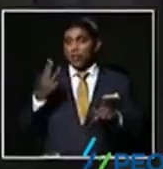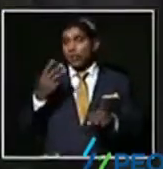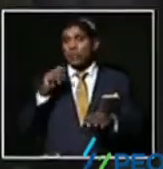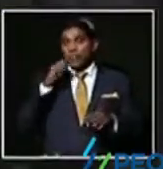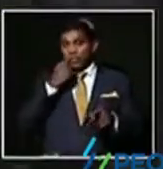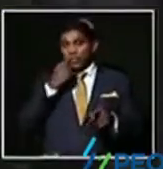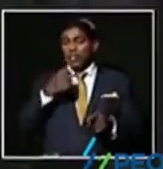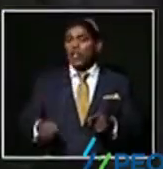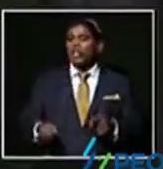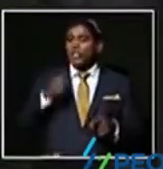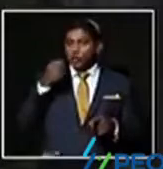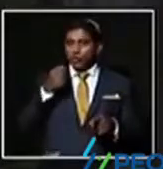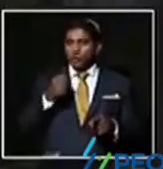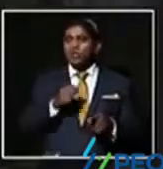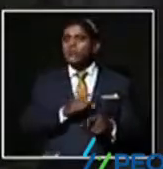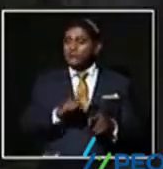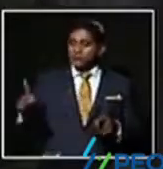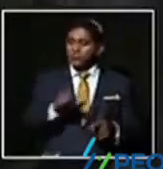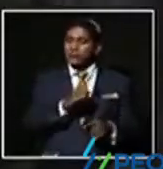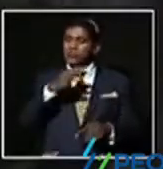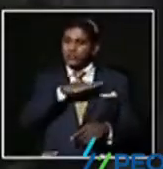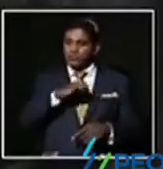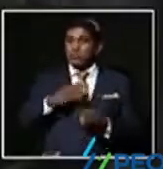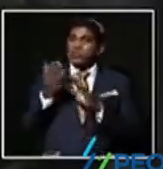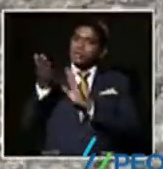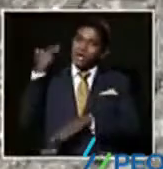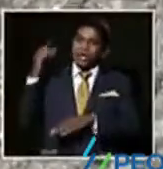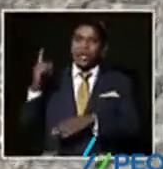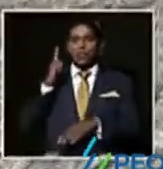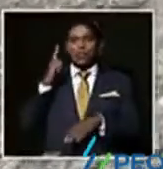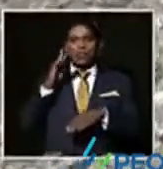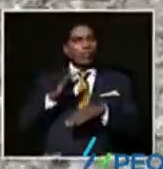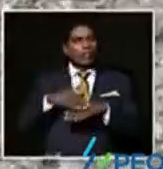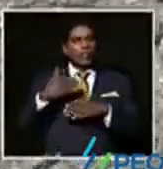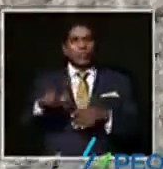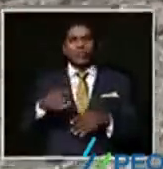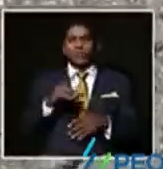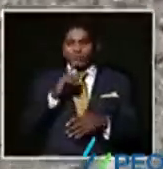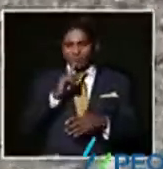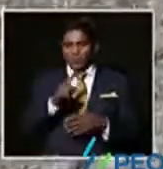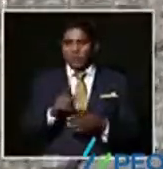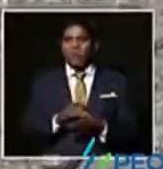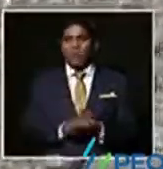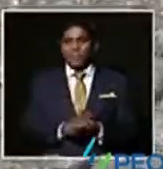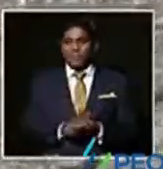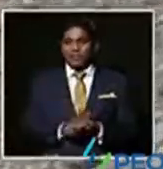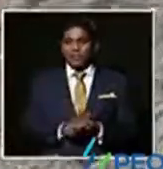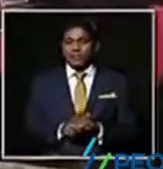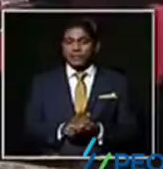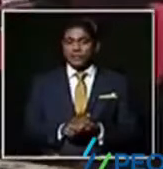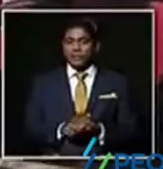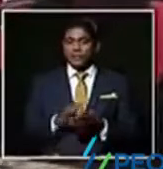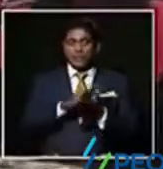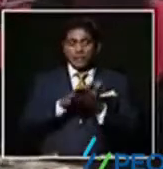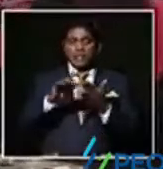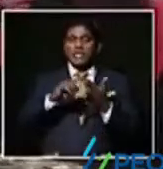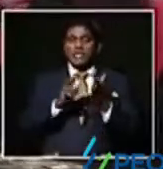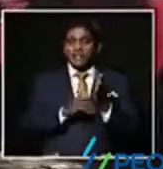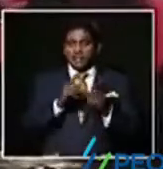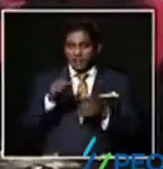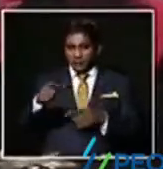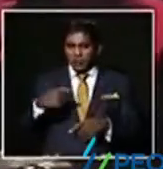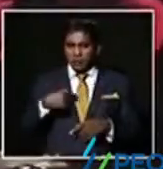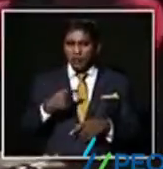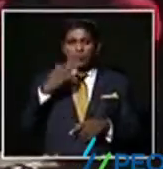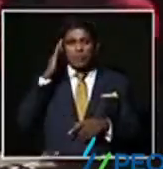ලෙස කටයුතු කරන ඔහු කලක් යුද හමුදා සබලකු ලෙසද සේවය කරතයි පොලිසිය සඳහන් කළා. හීනටිගල කනත්තවත්ත ප්‍රදේශයේ